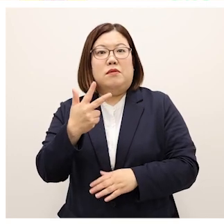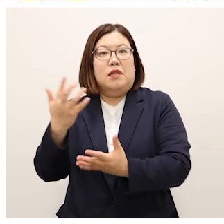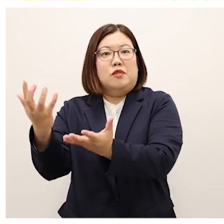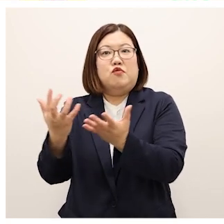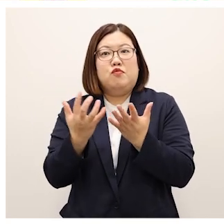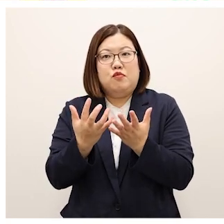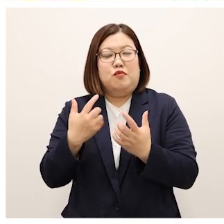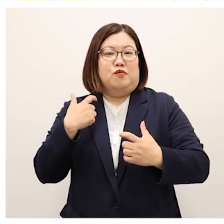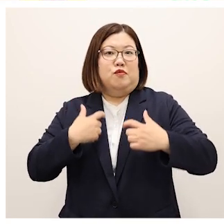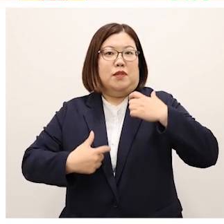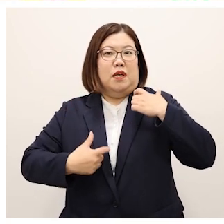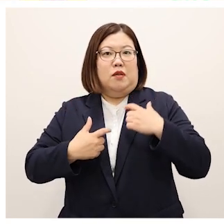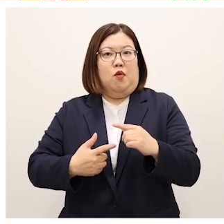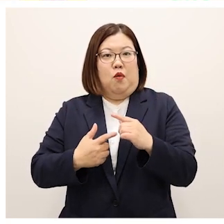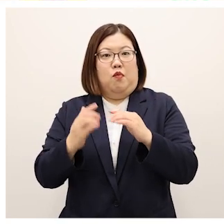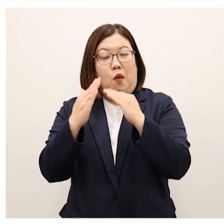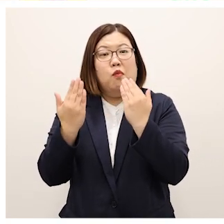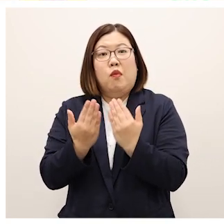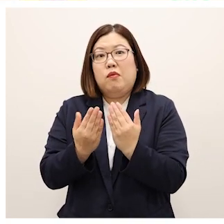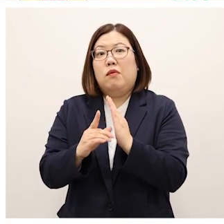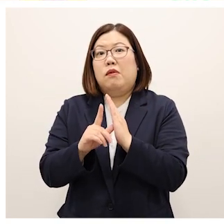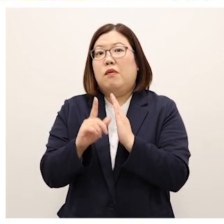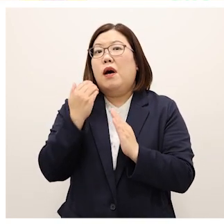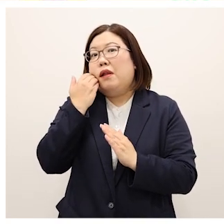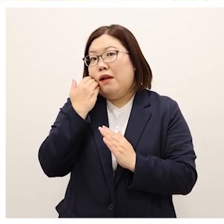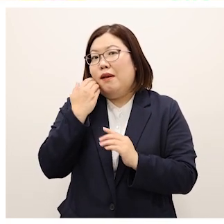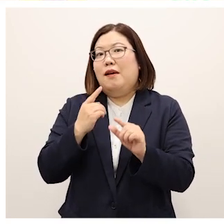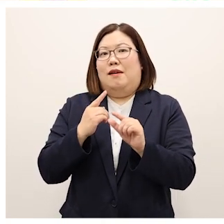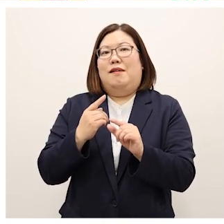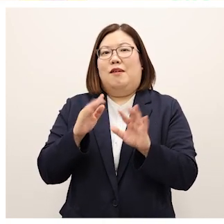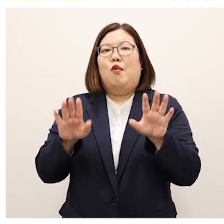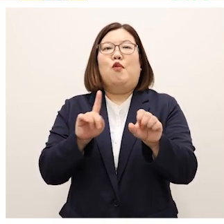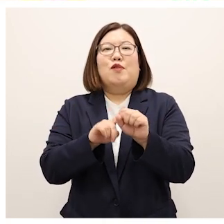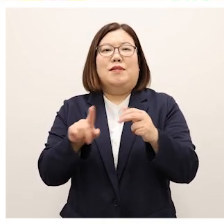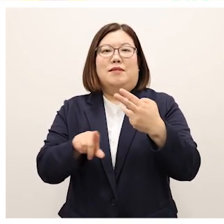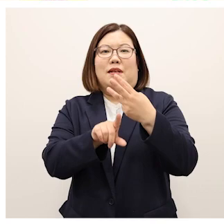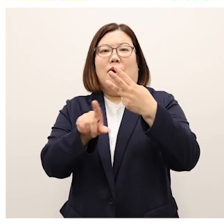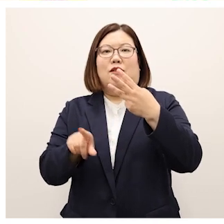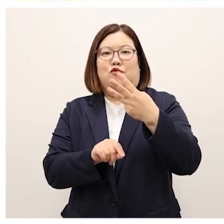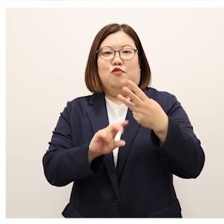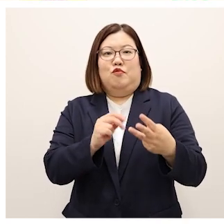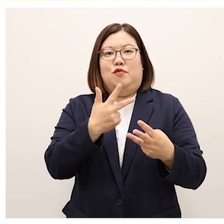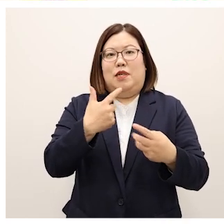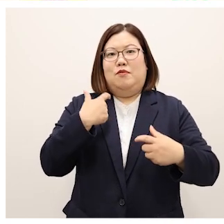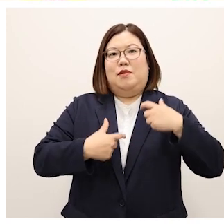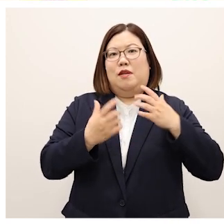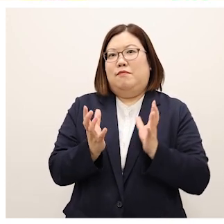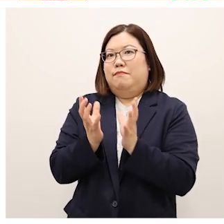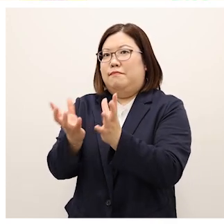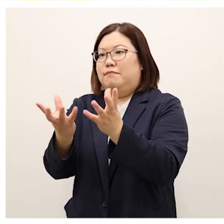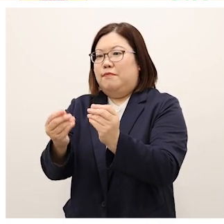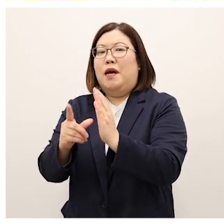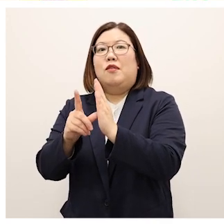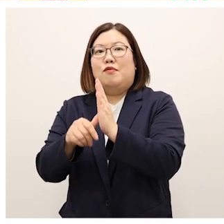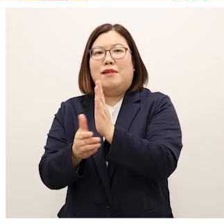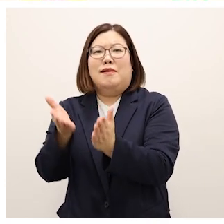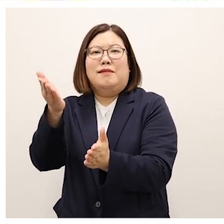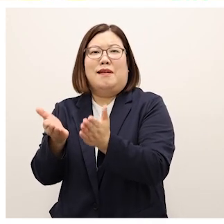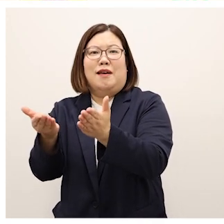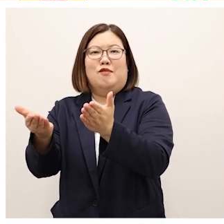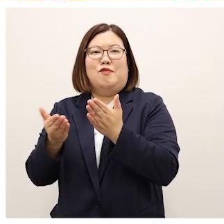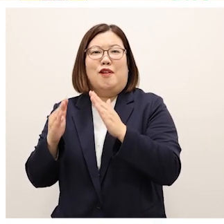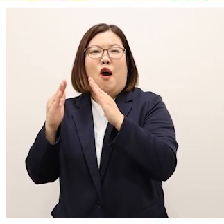。今回本市を訪れるパロアル都市の生徒の多くは、今年3月